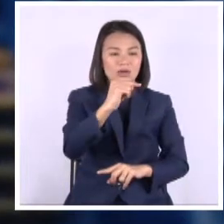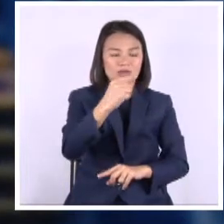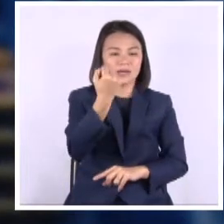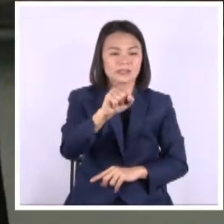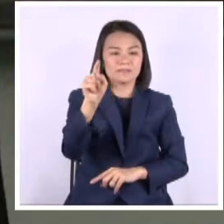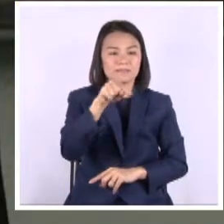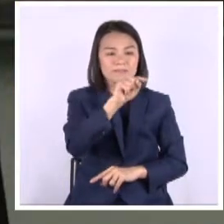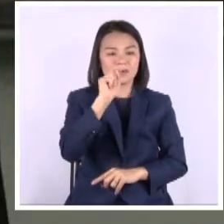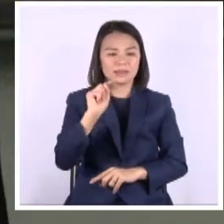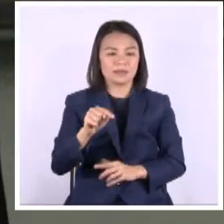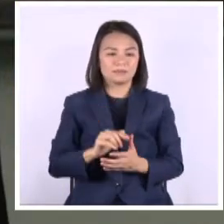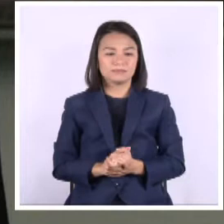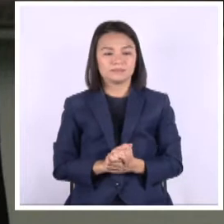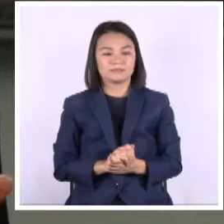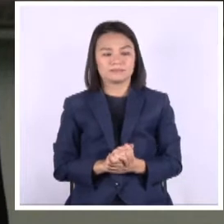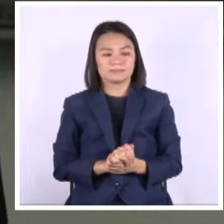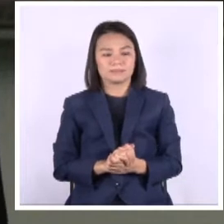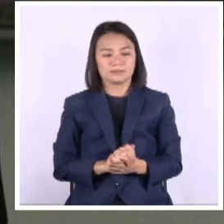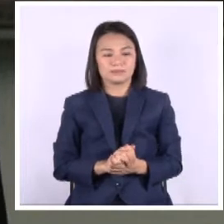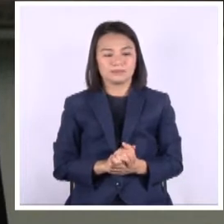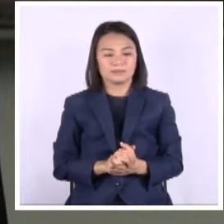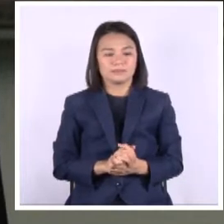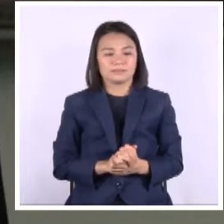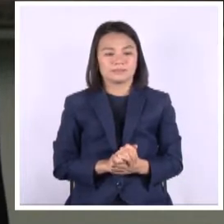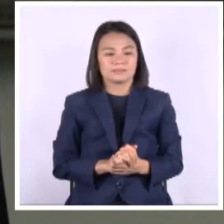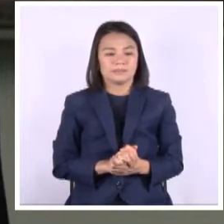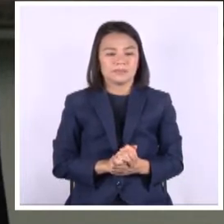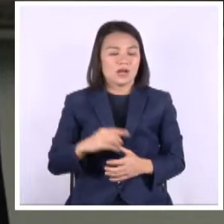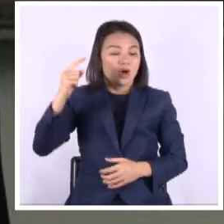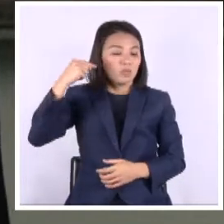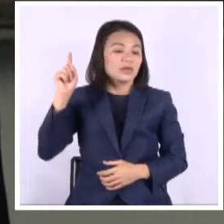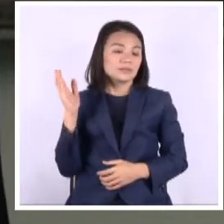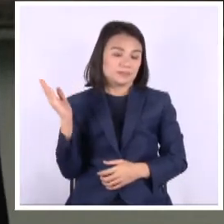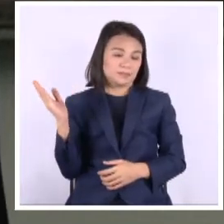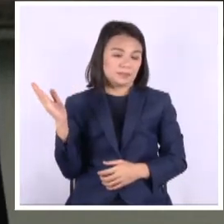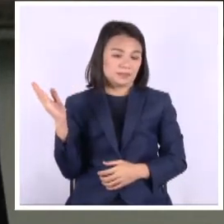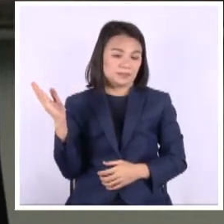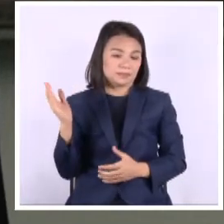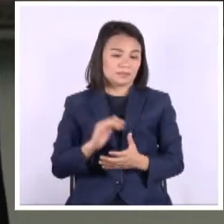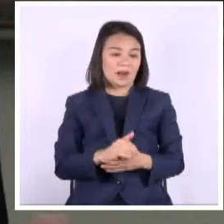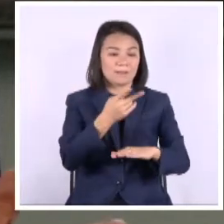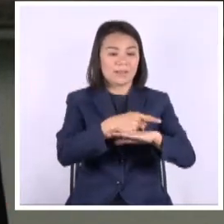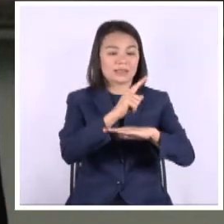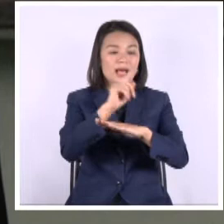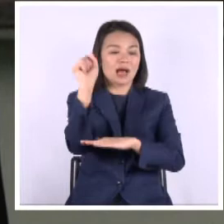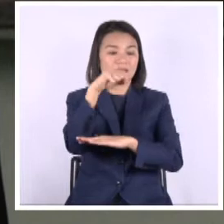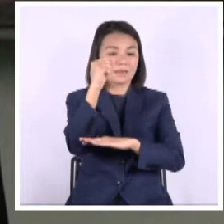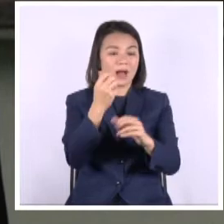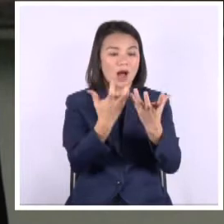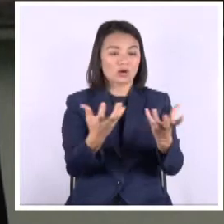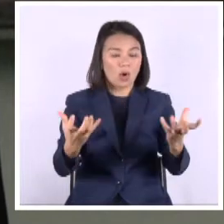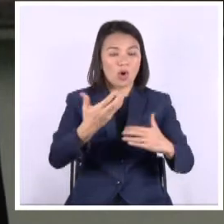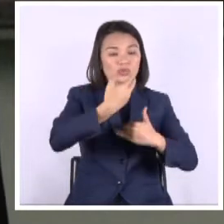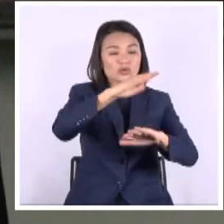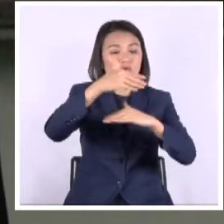เปอร์เซ็นต์ครับดูหนังสาวกัญญาภัคตันติพิพัฒน์ธนพงษ์นะครับประธานสภาผู้ส่งสินค้าทางเรือ